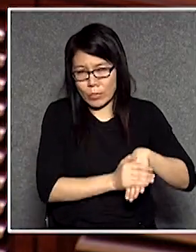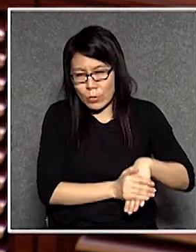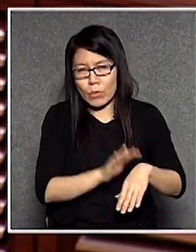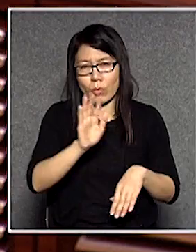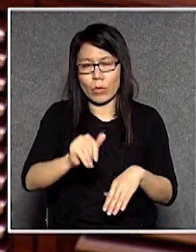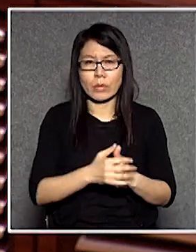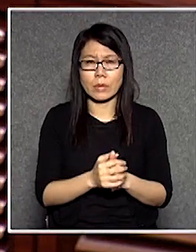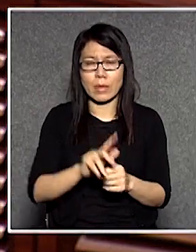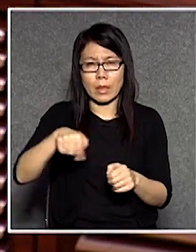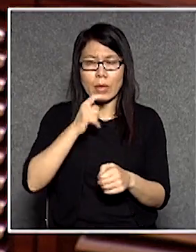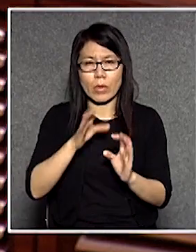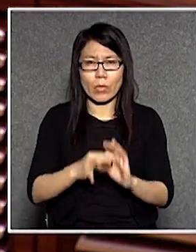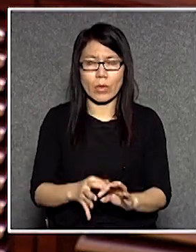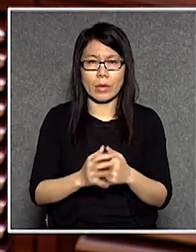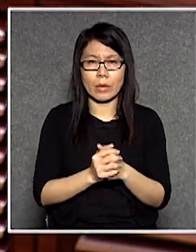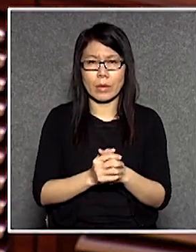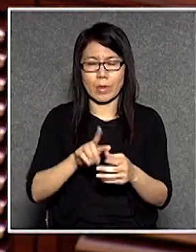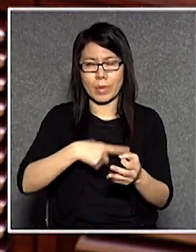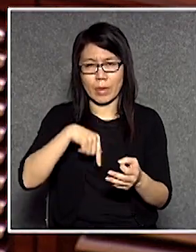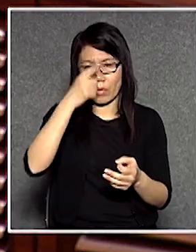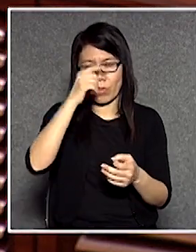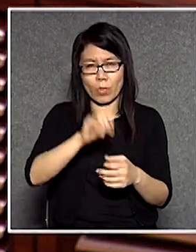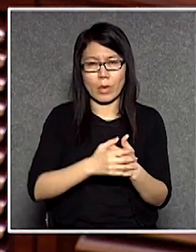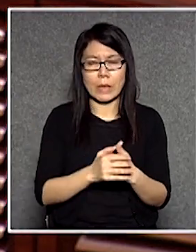另外，梁議員咧亦